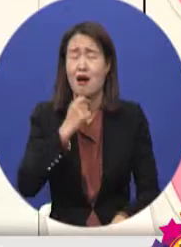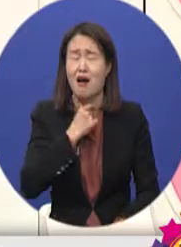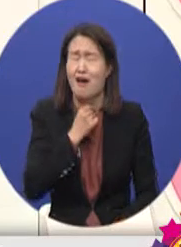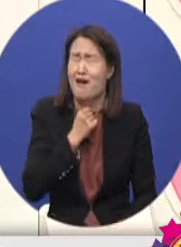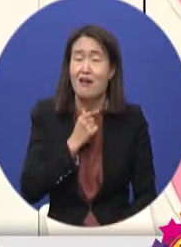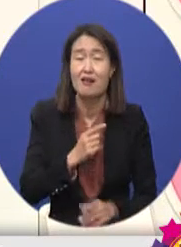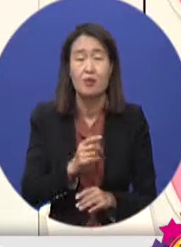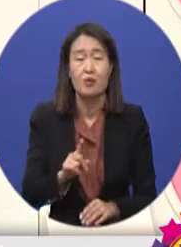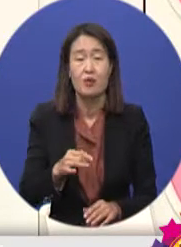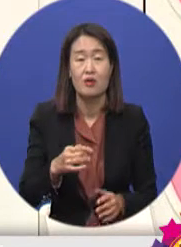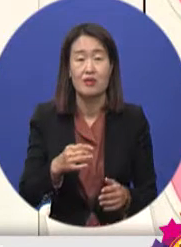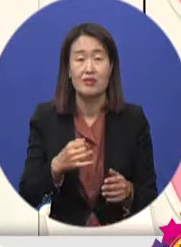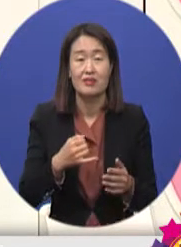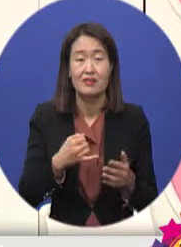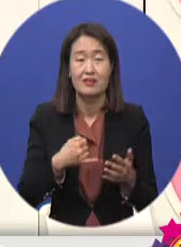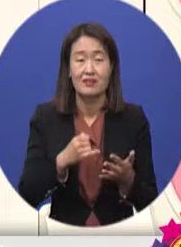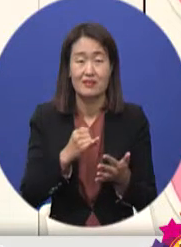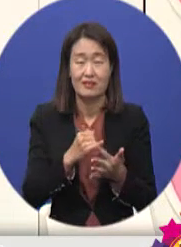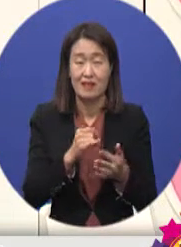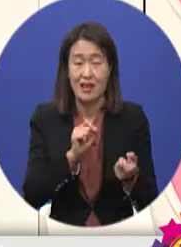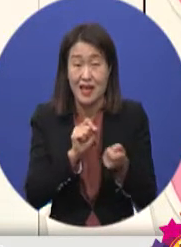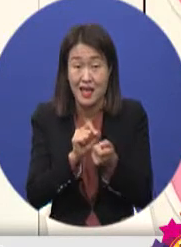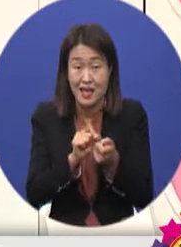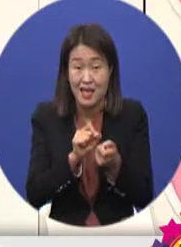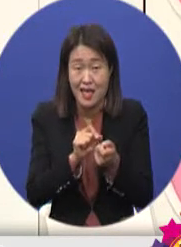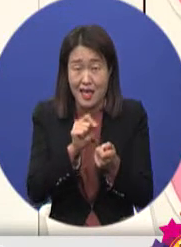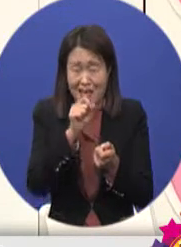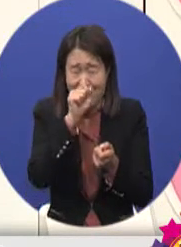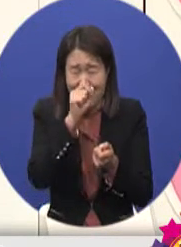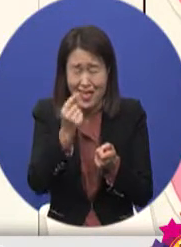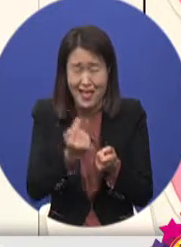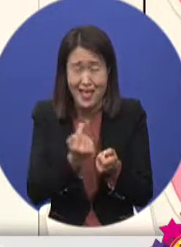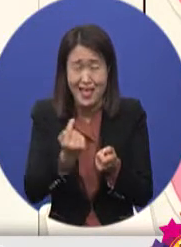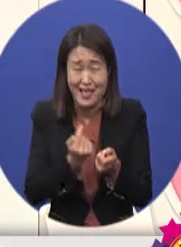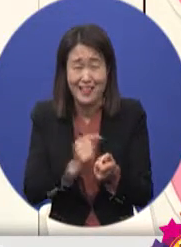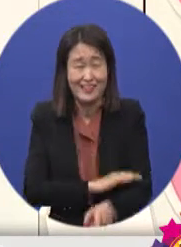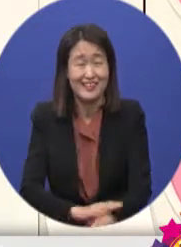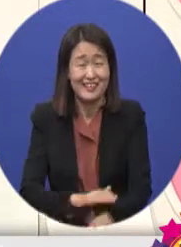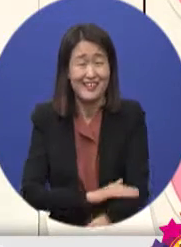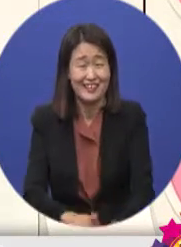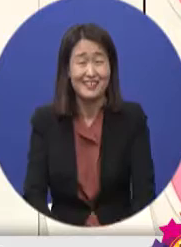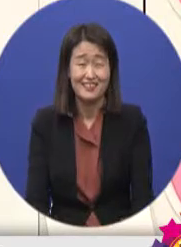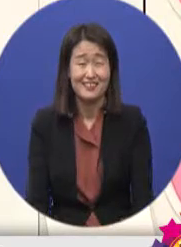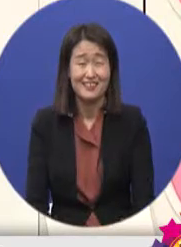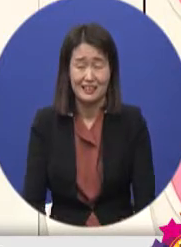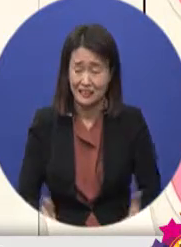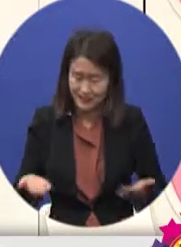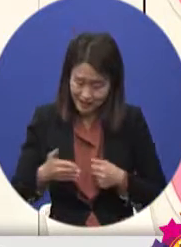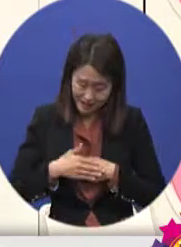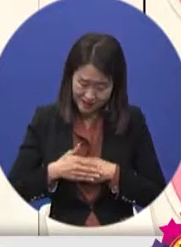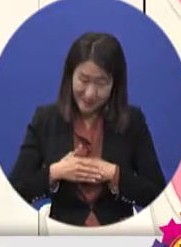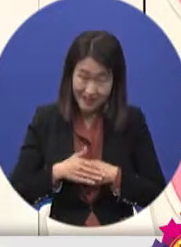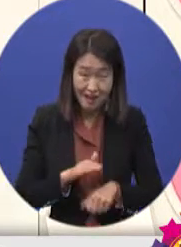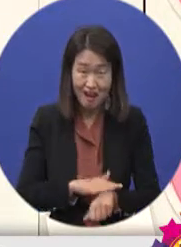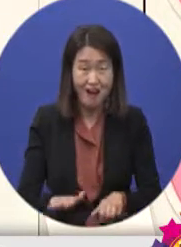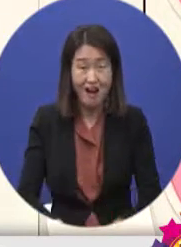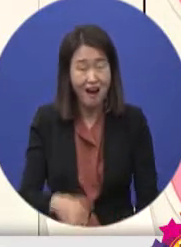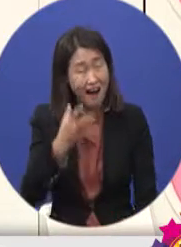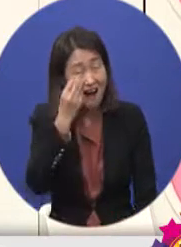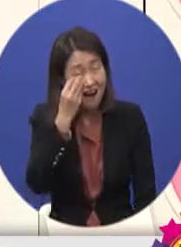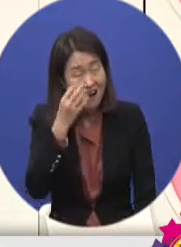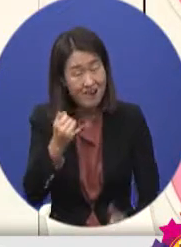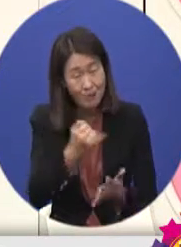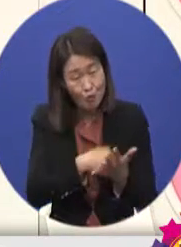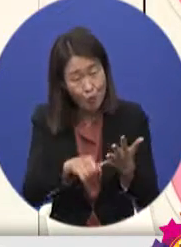예, 작은 딸이 가까이 강주에서 사니까 잘 와서 아. 잘 예, 일도 돌봐주고. 희한하게 그런 딸이